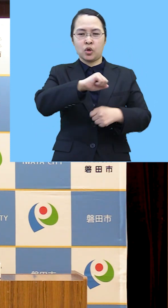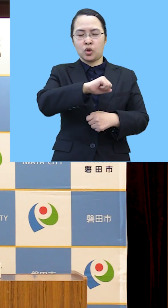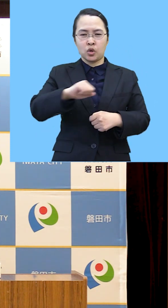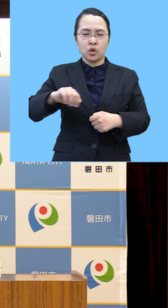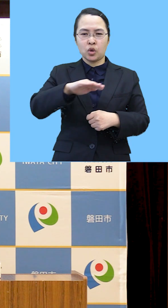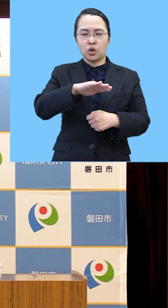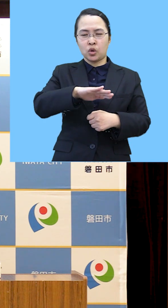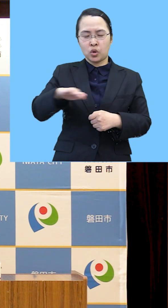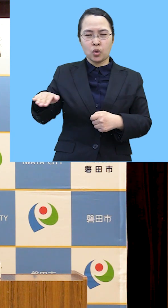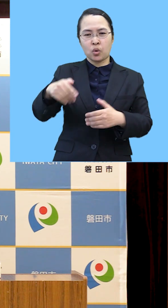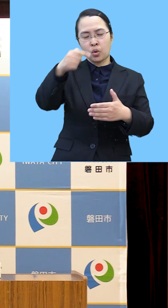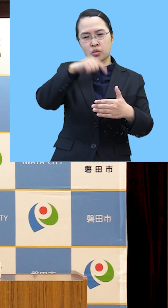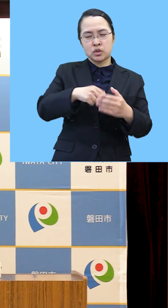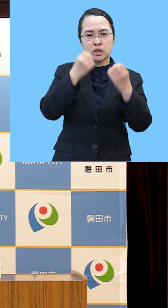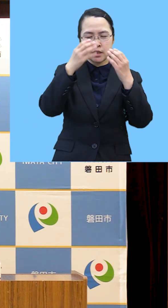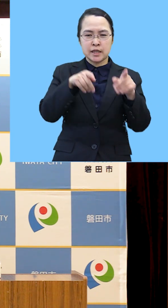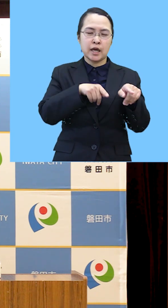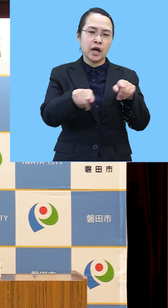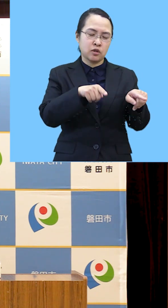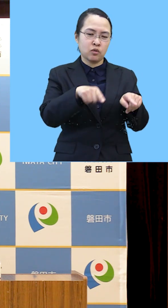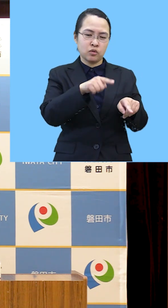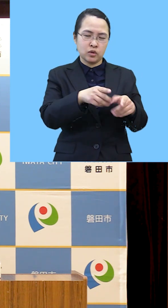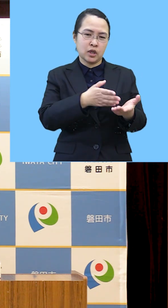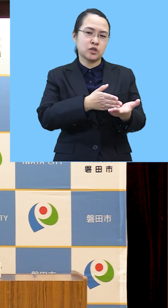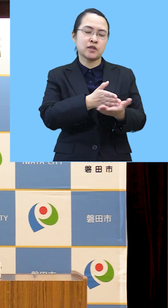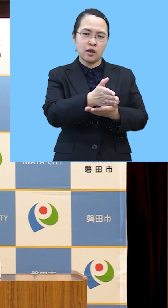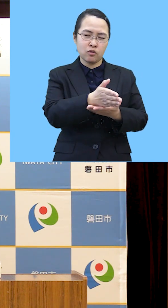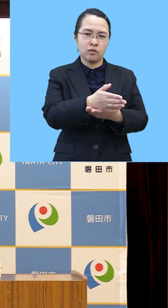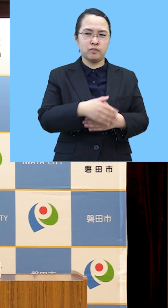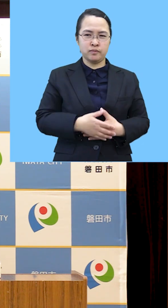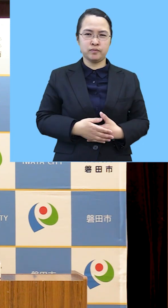新監督ということで、スタートしております。